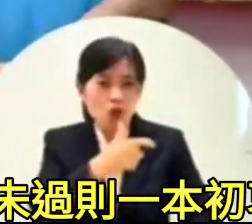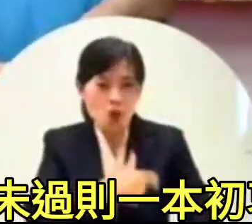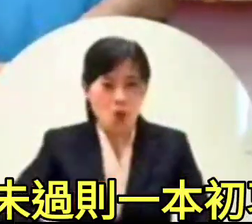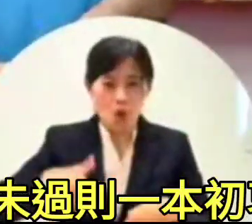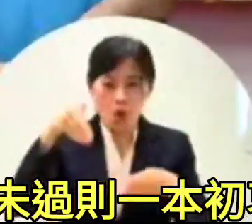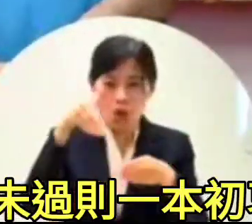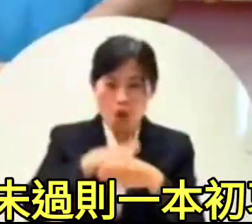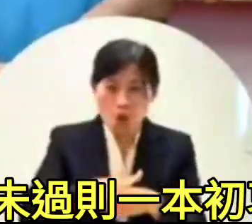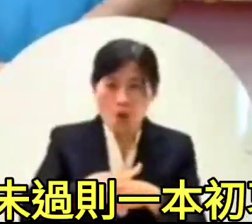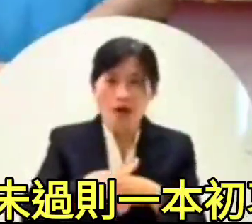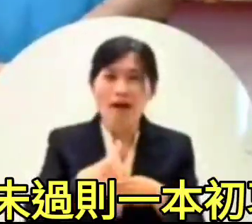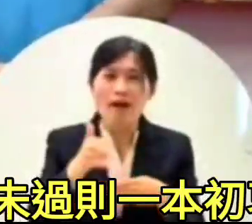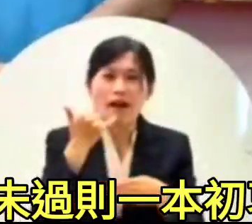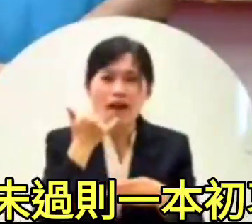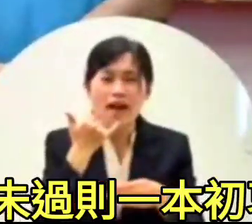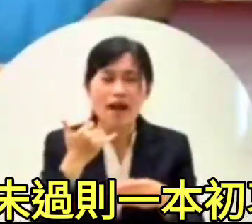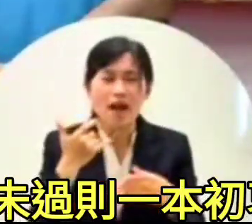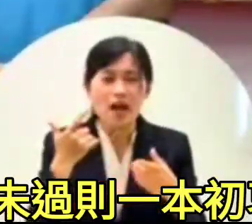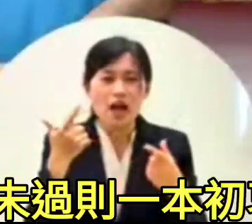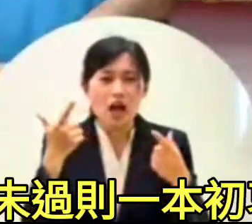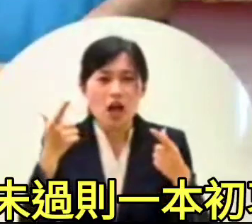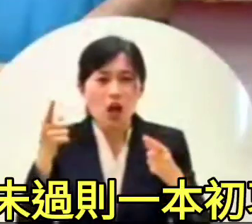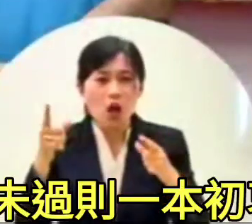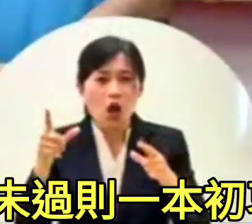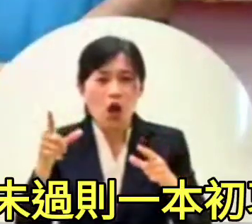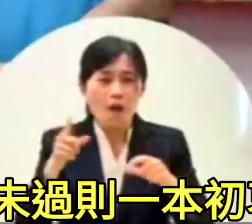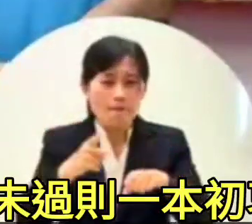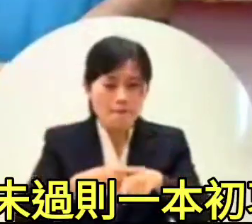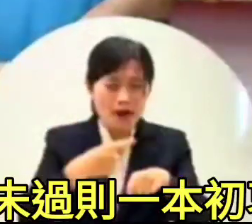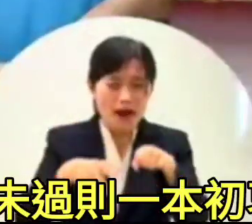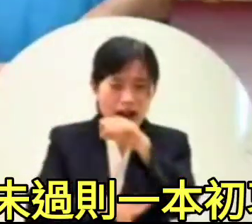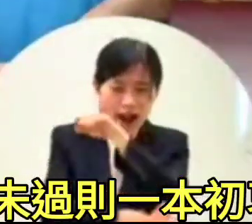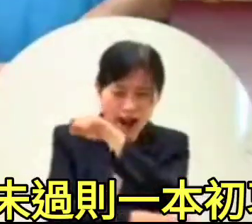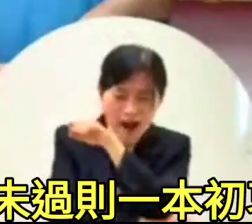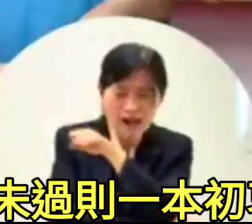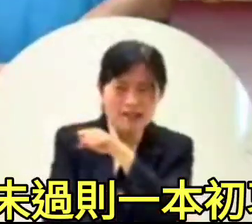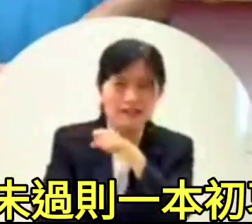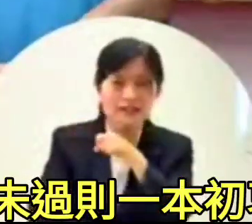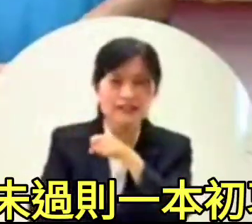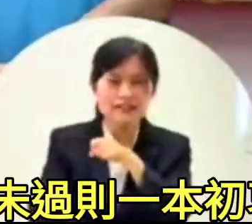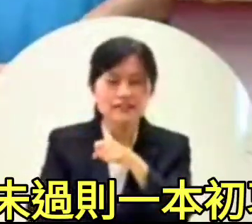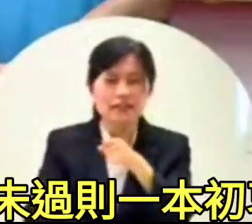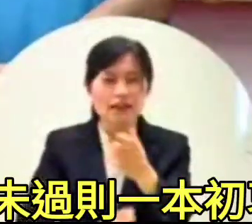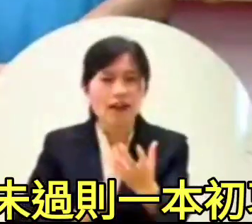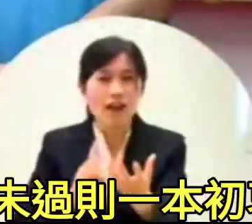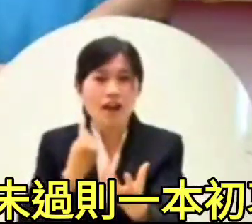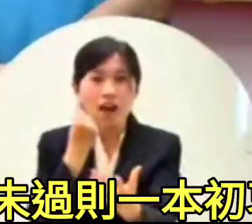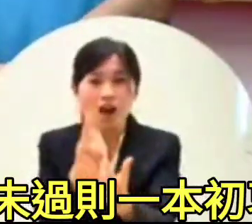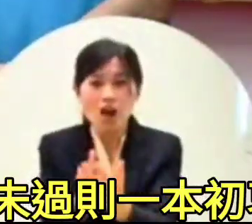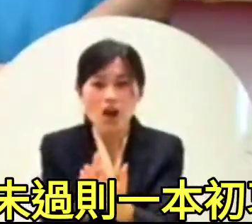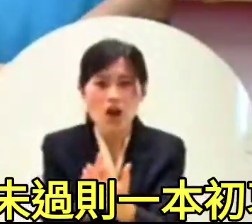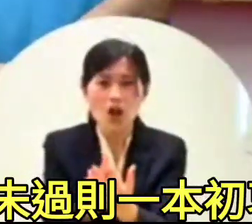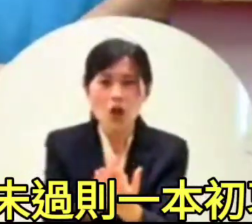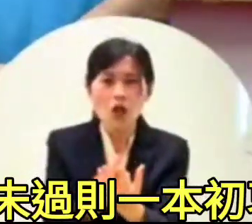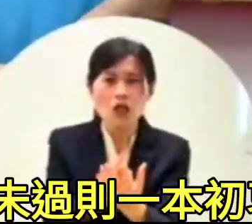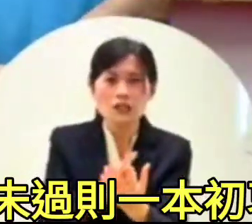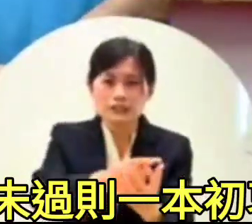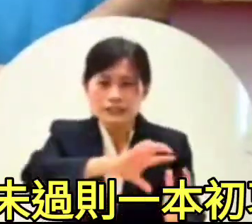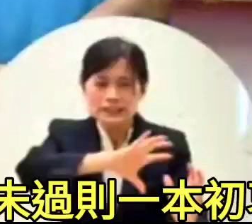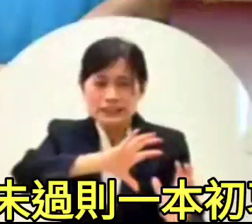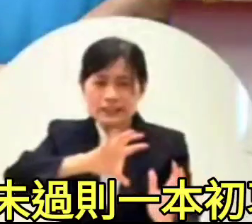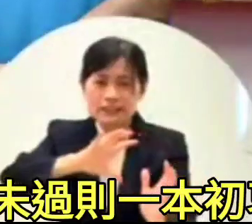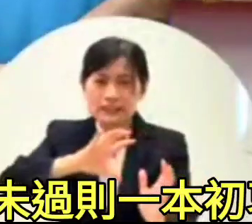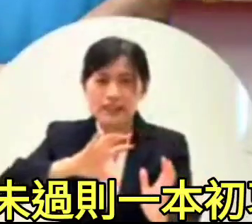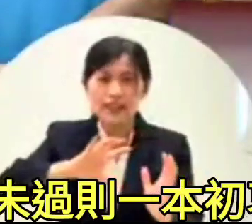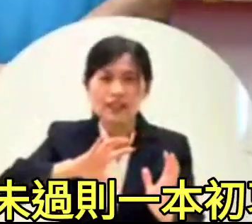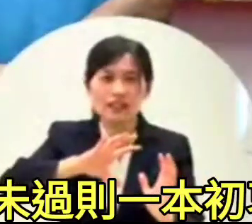雄的基层哈，然后来参与这一场的。这个世纪的大战哈，不管输赢